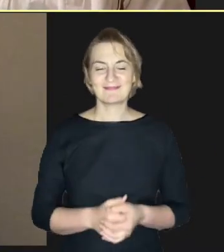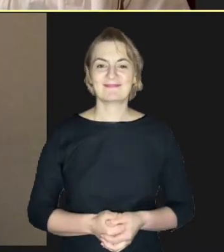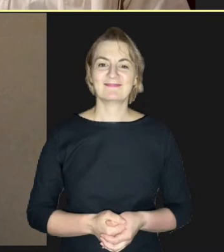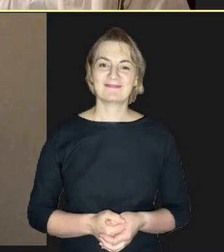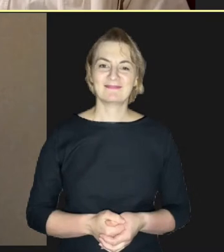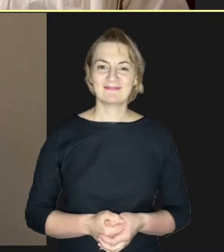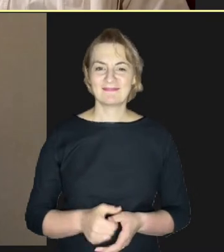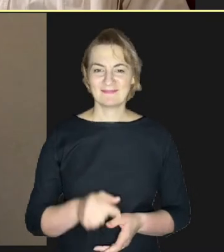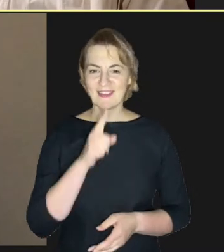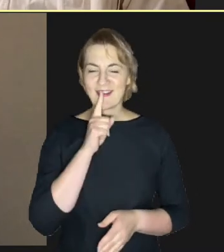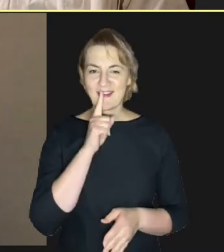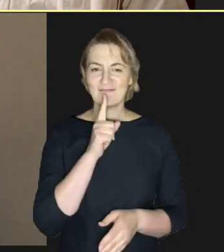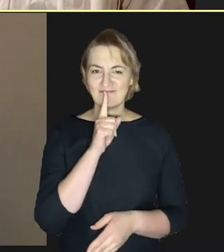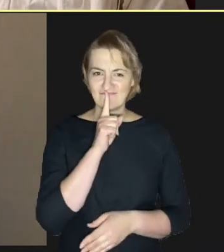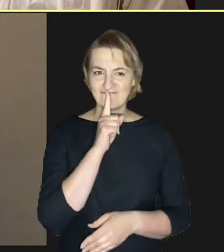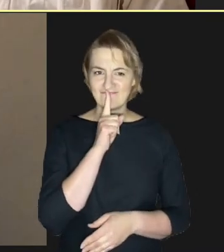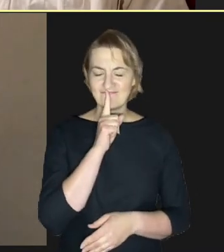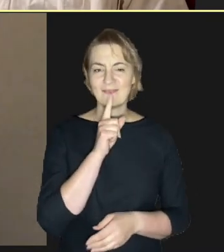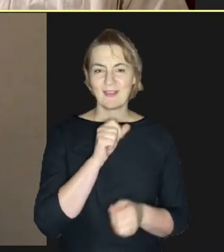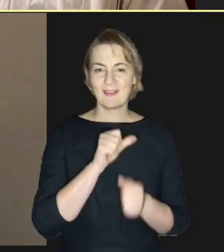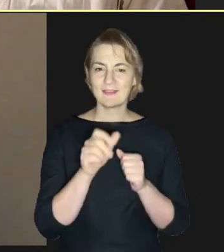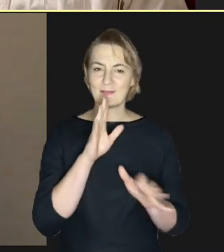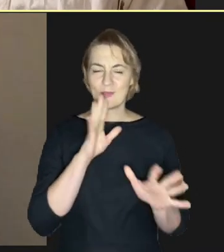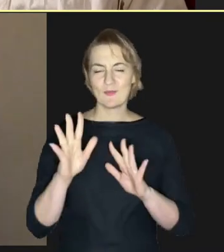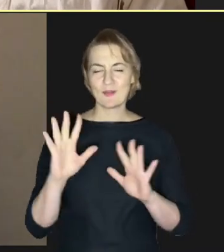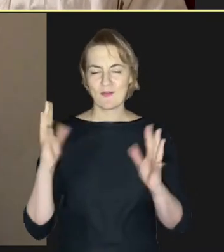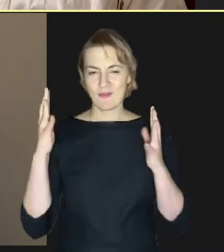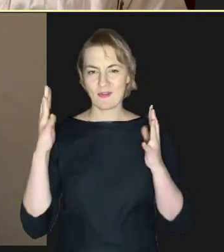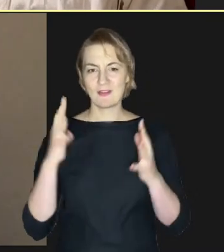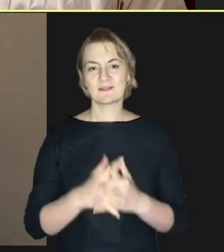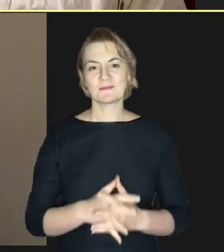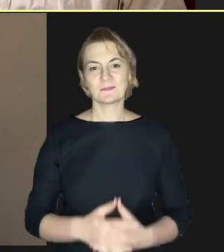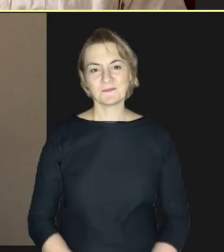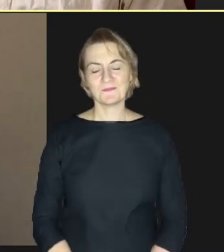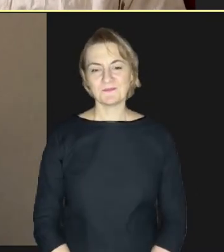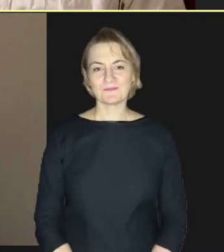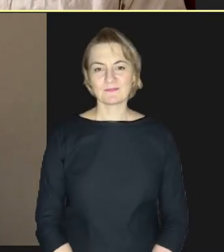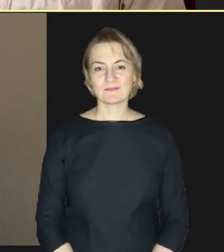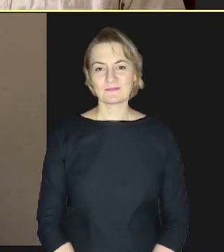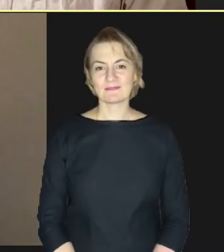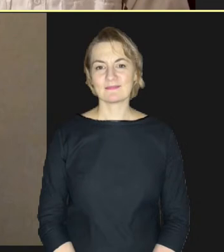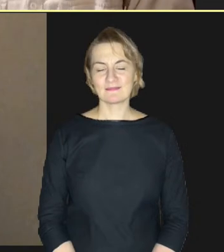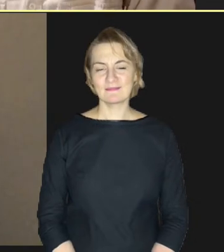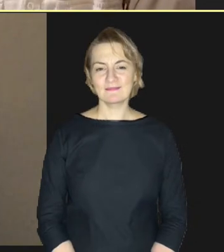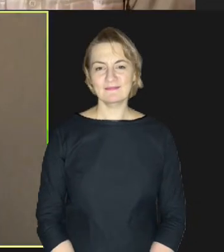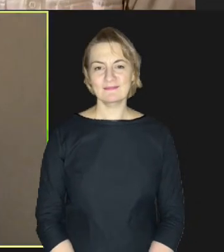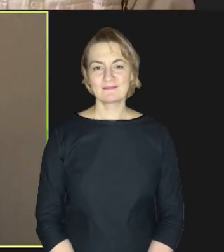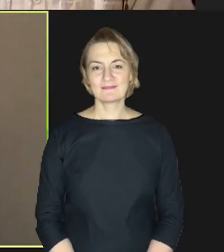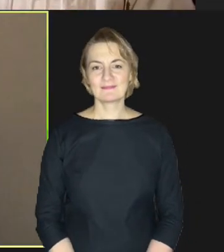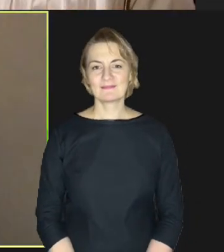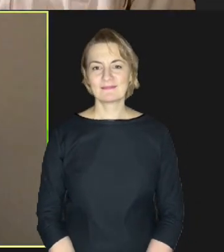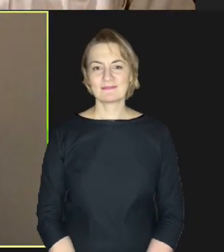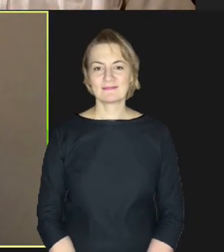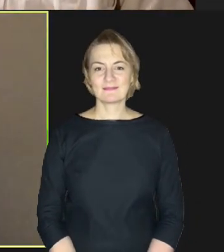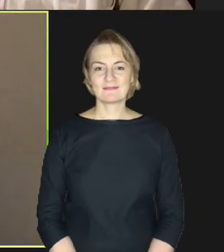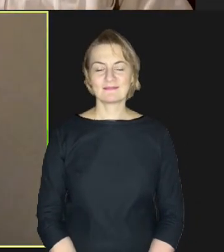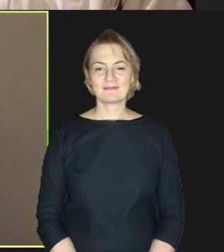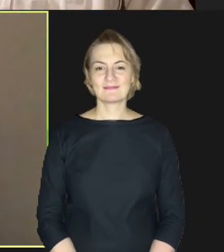To milczenie jest oklaskiem. Jest jedną klaszczącą dłonią.